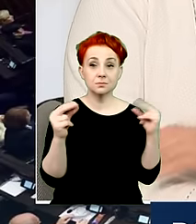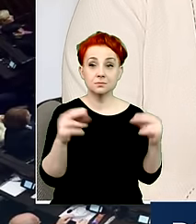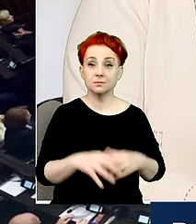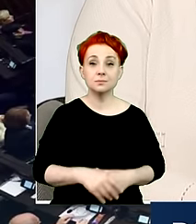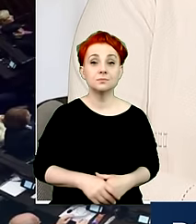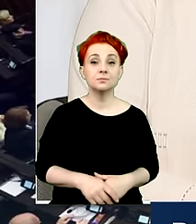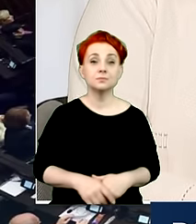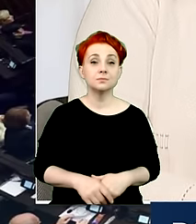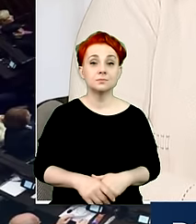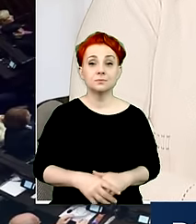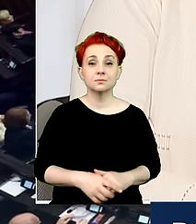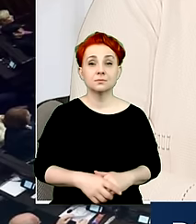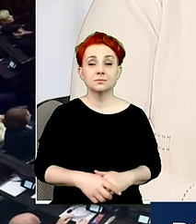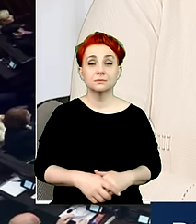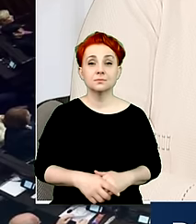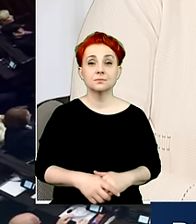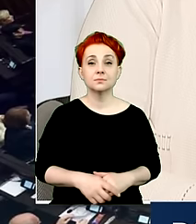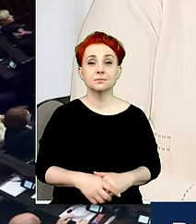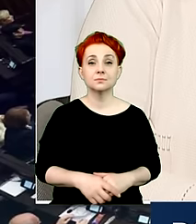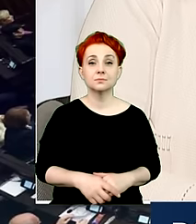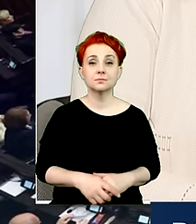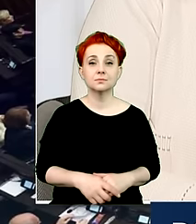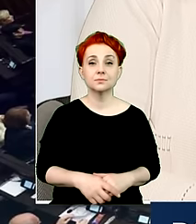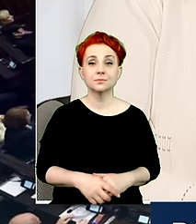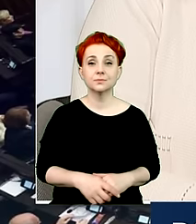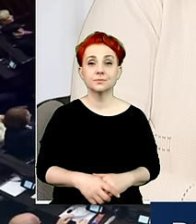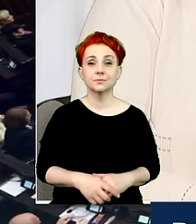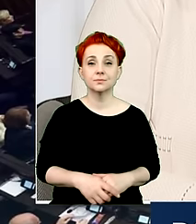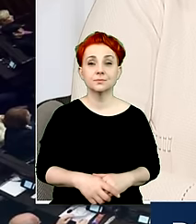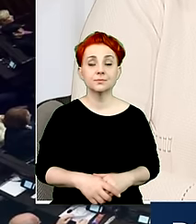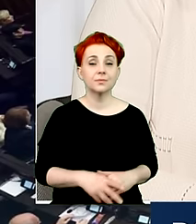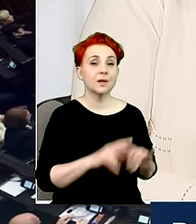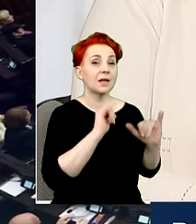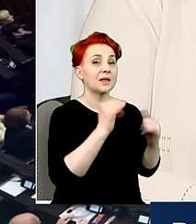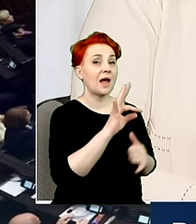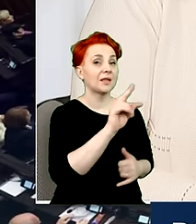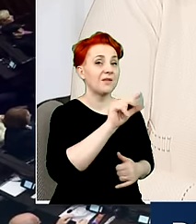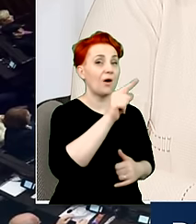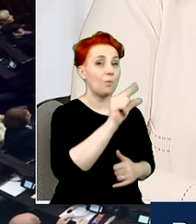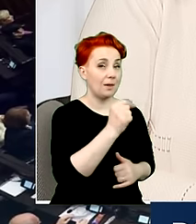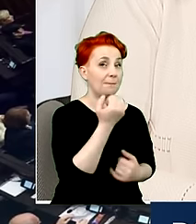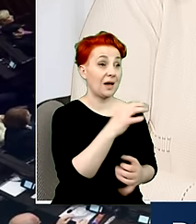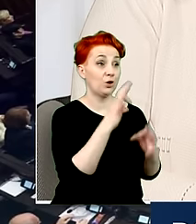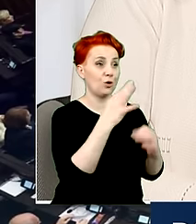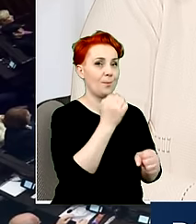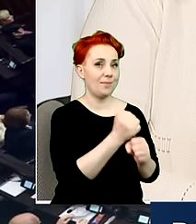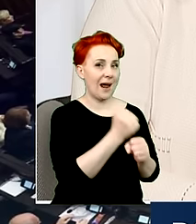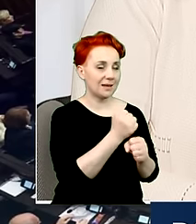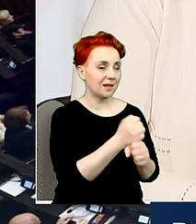Dotyczy stanu likwidacji. Panie senatorze, a jeszcze jest jedna rzecz, że kiedy TVP bardzo dobrze pracowała i naprawdę miała